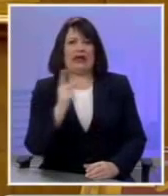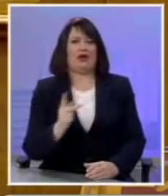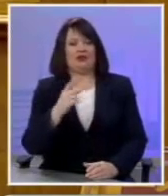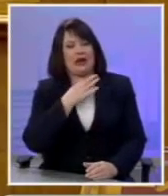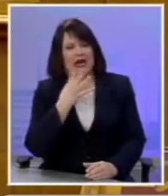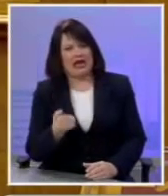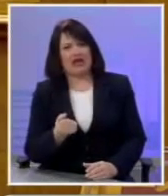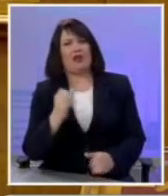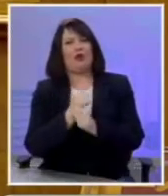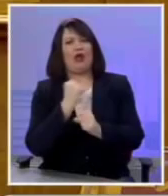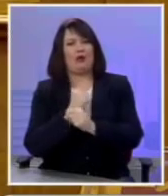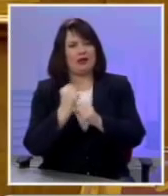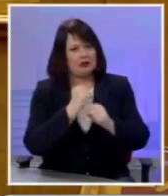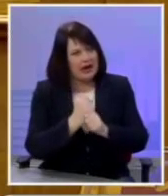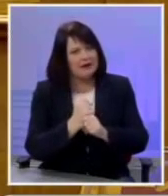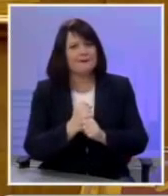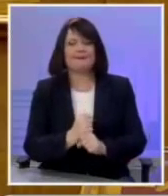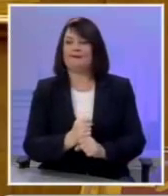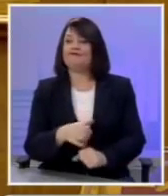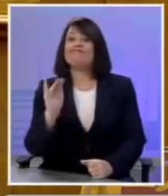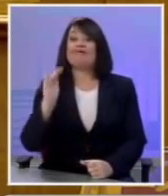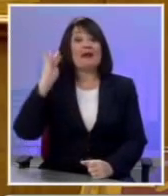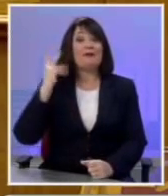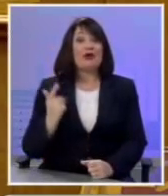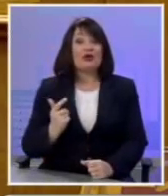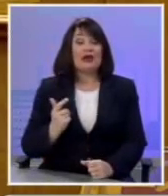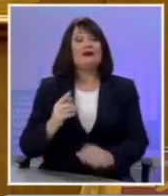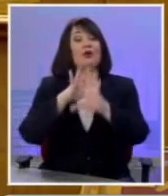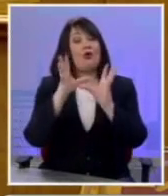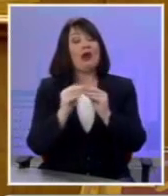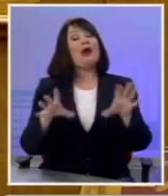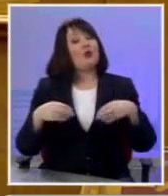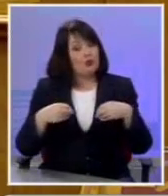μας. Κύριε Μπακογιάννη, λοιπόν, αποδέχομαι πλήρως